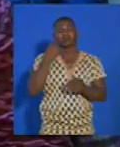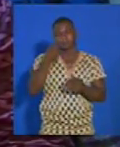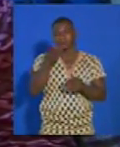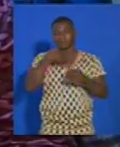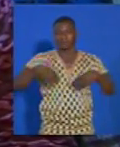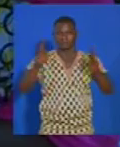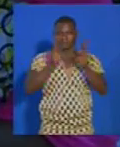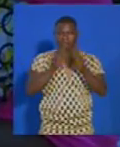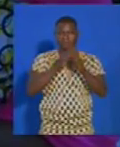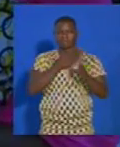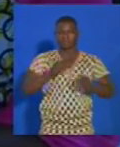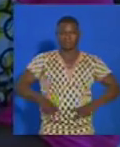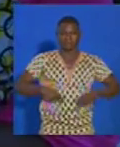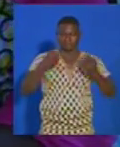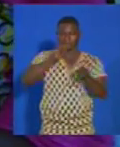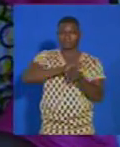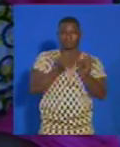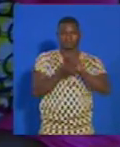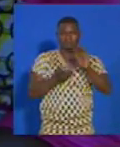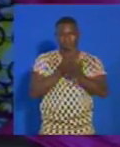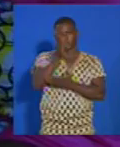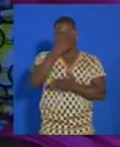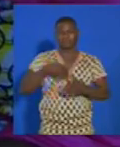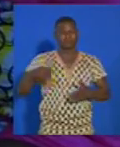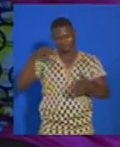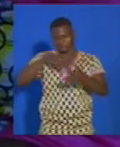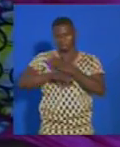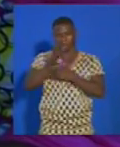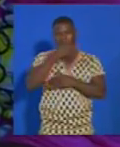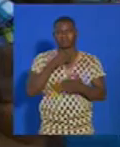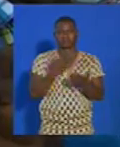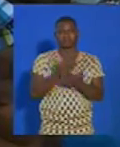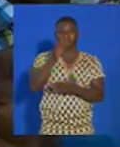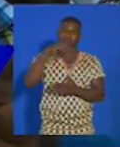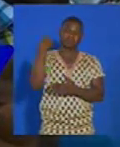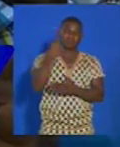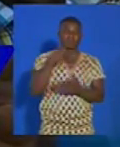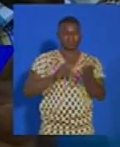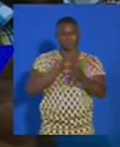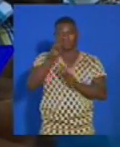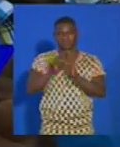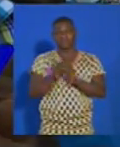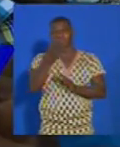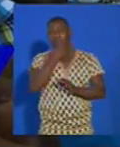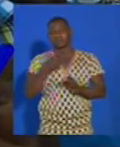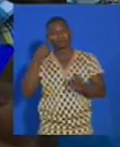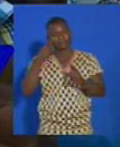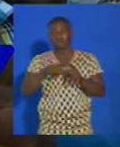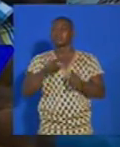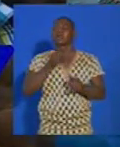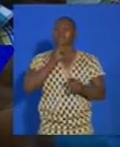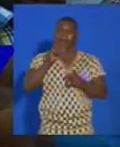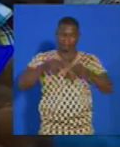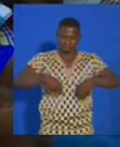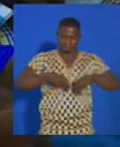transformée par l'intervention du Fonds permanent pour le développement des collectivités territoriales. Donc l'objectif est de permettre à